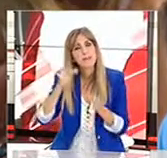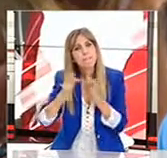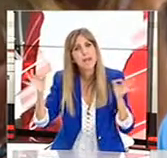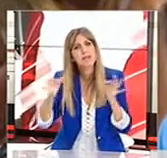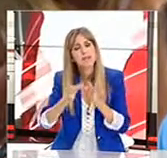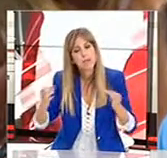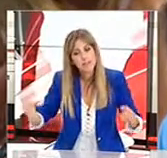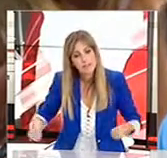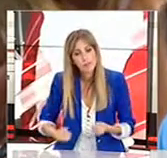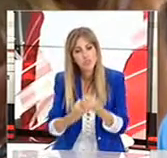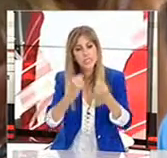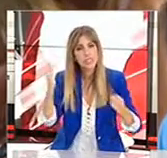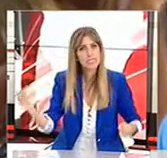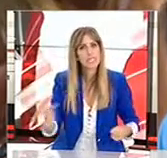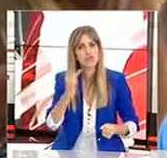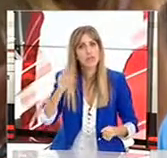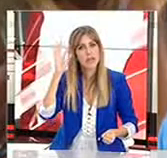στο κέντρο